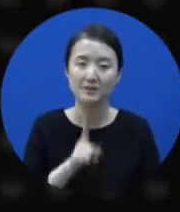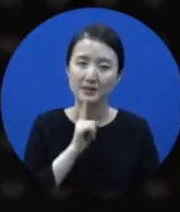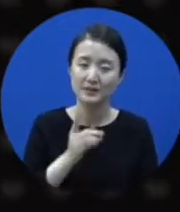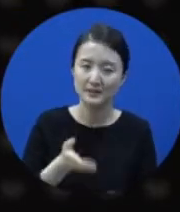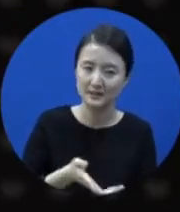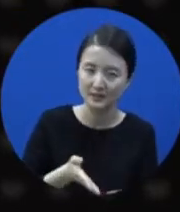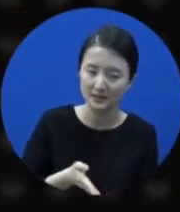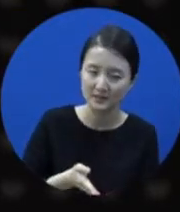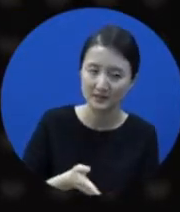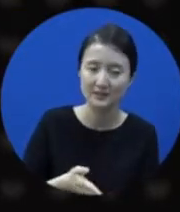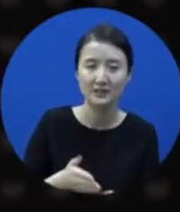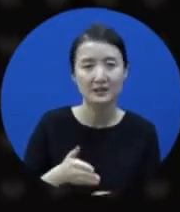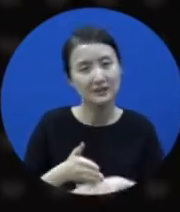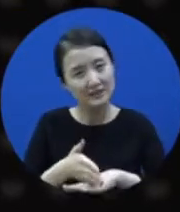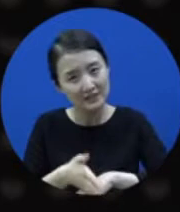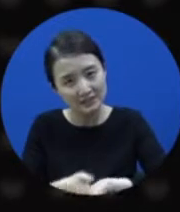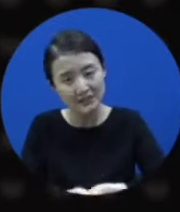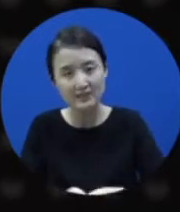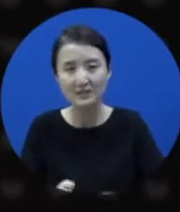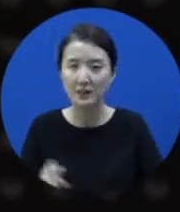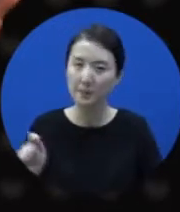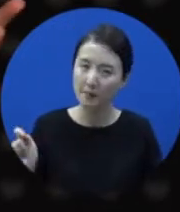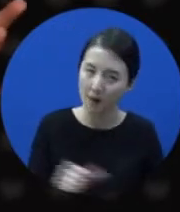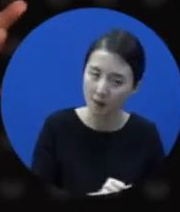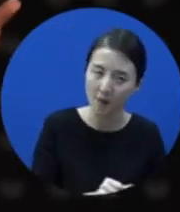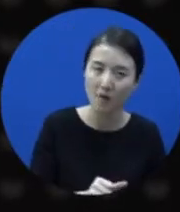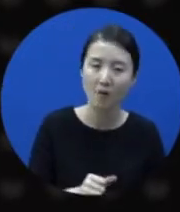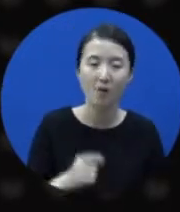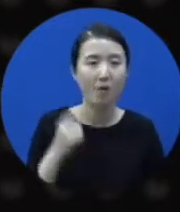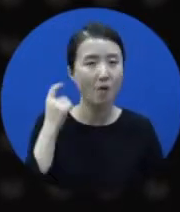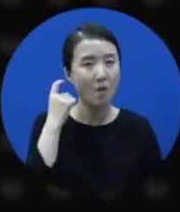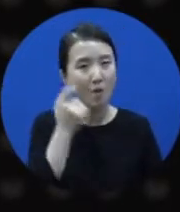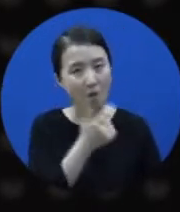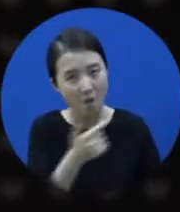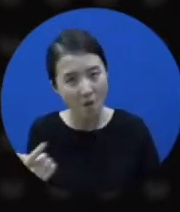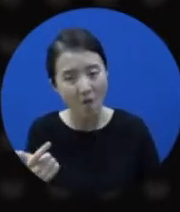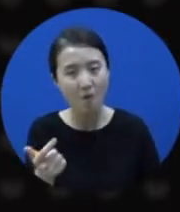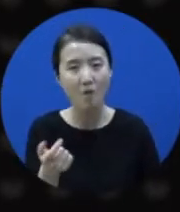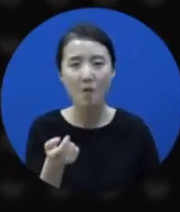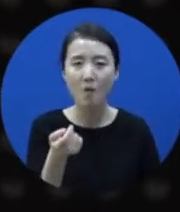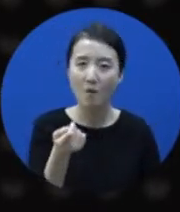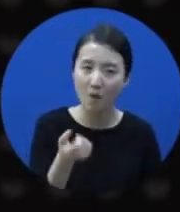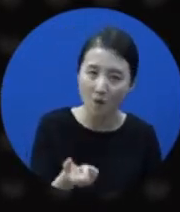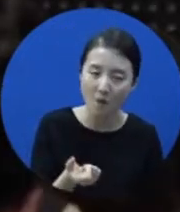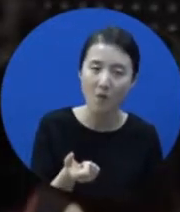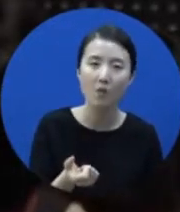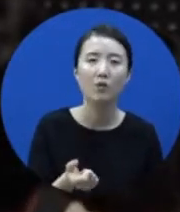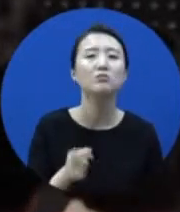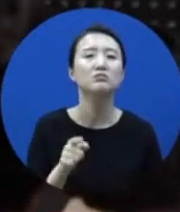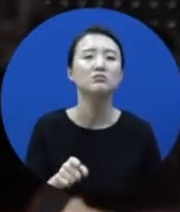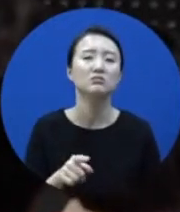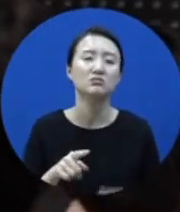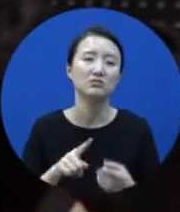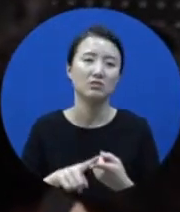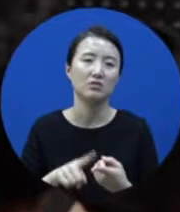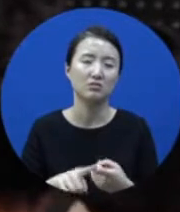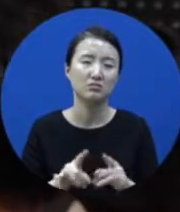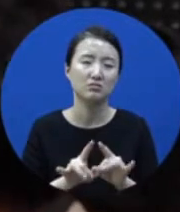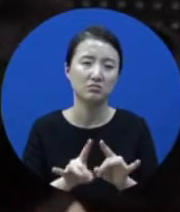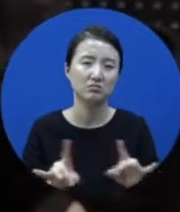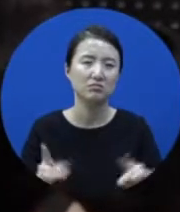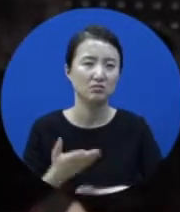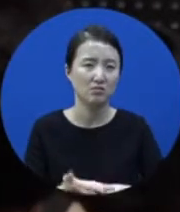그리고 목소리가 큰지 작은지, 목소리가 너무 커도요, 듣고 싶지 않아요. 그죠? 귀청 나가겠어! 이런